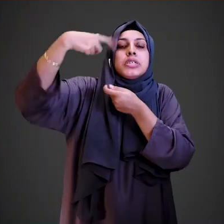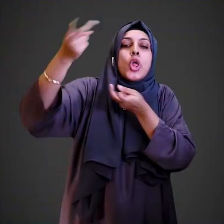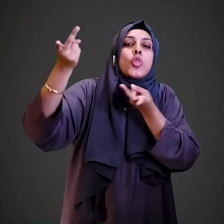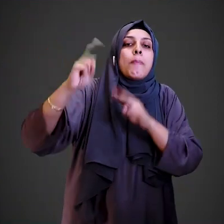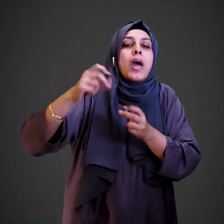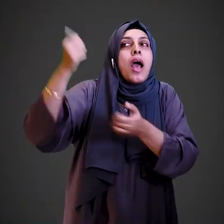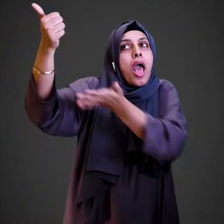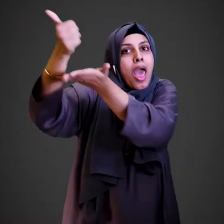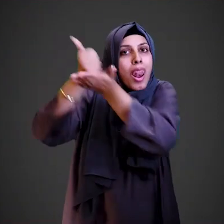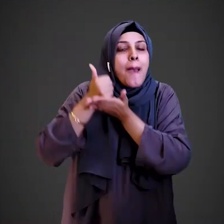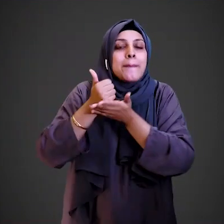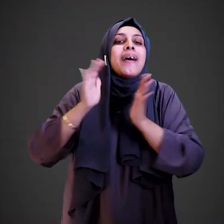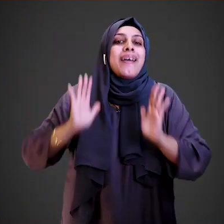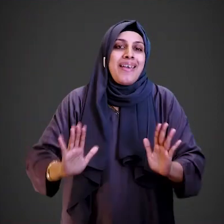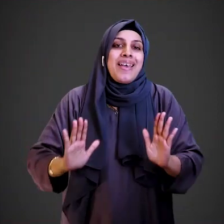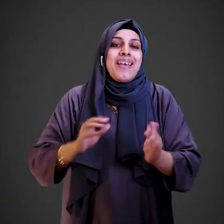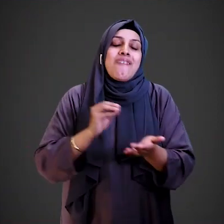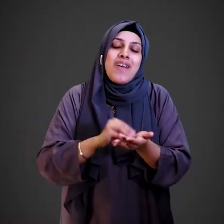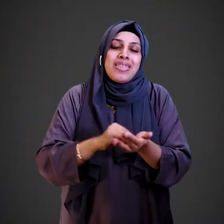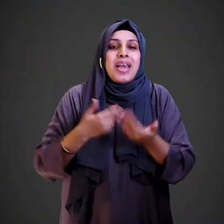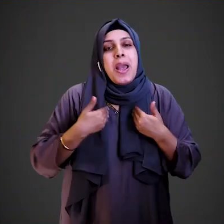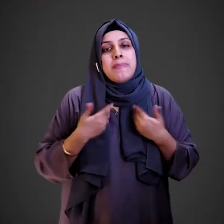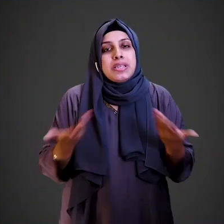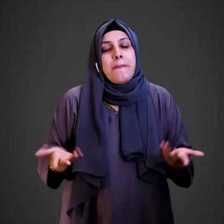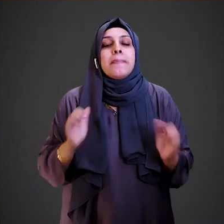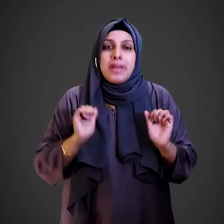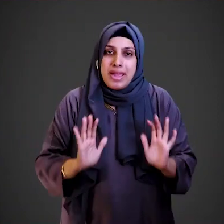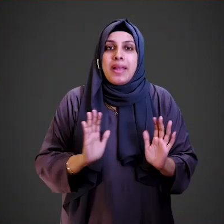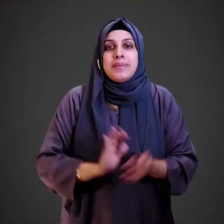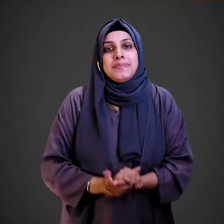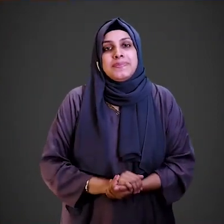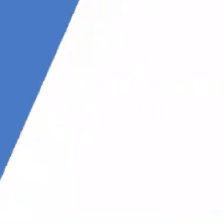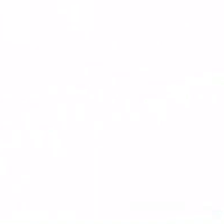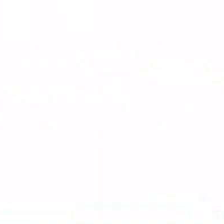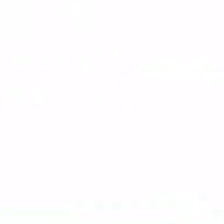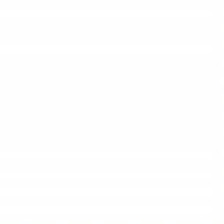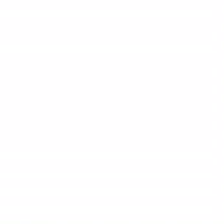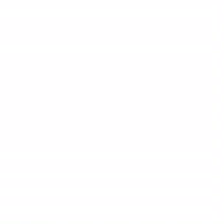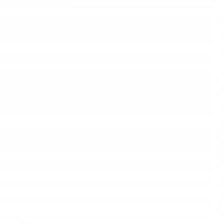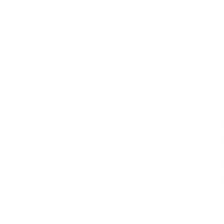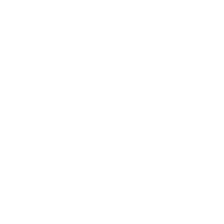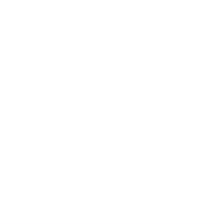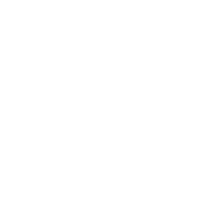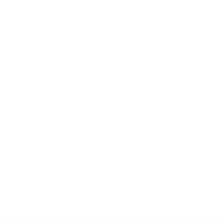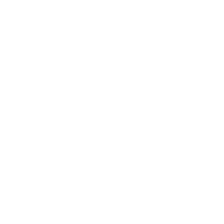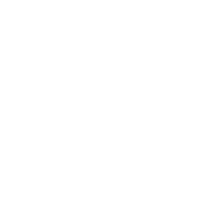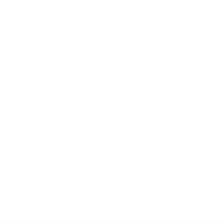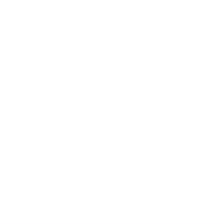پاکستان عوام کی فلاح و بہبود اور پبلک گڈ کی فراہمی میں خرچ کر سکے۔